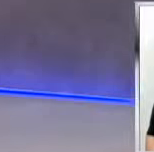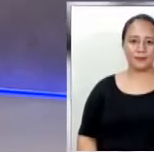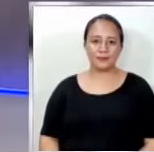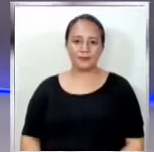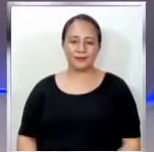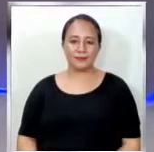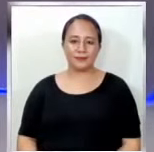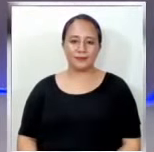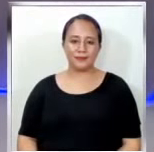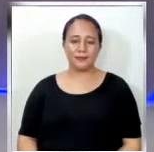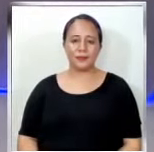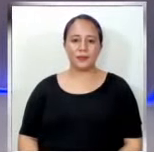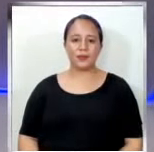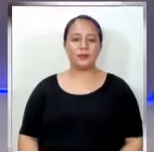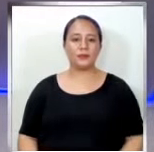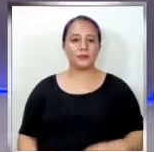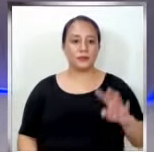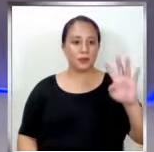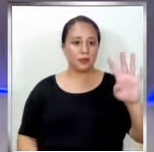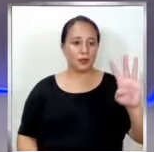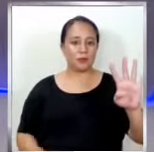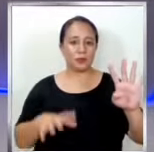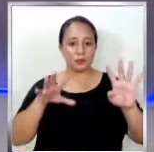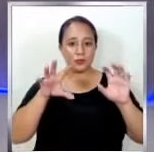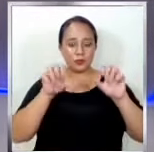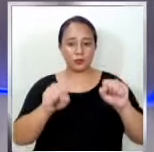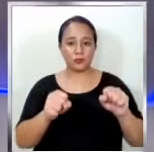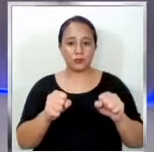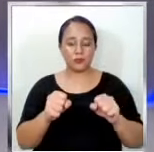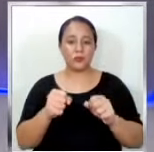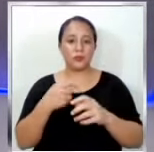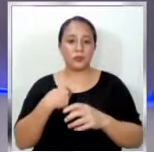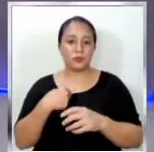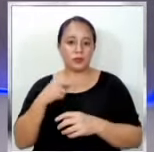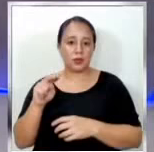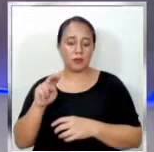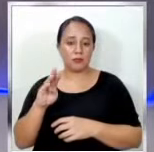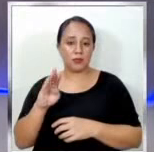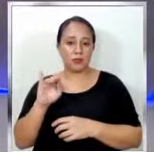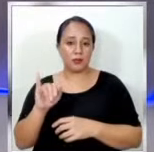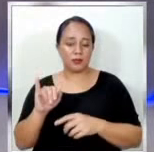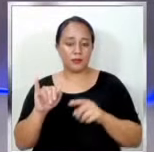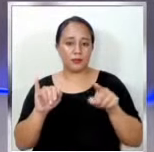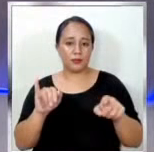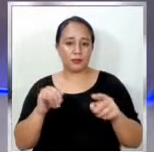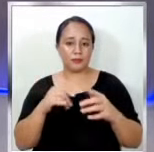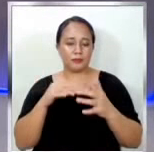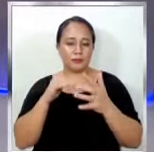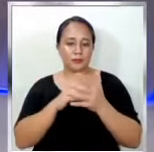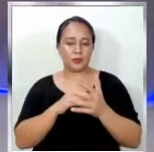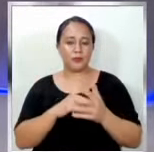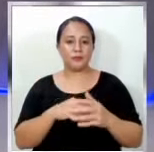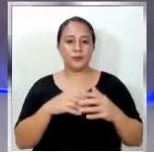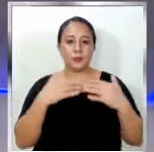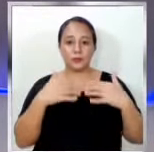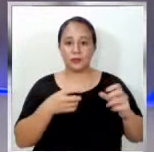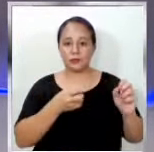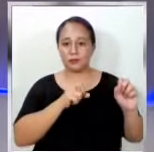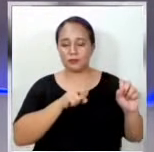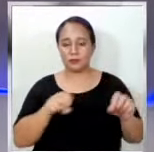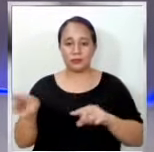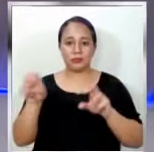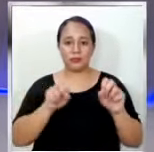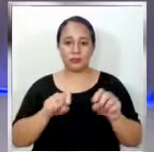Apat ang arestado ng National Bureau of Investigation sa kanilang operasyon kontra human trafficking sa Maynila. Ang mga